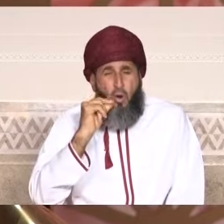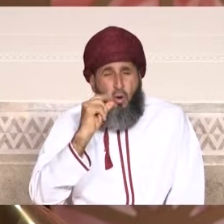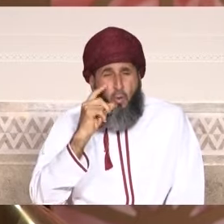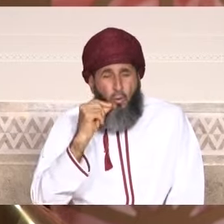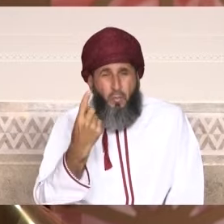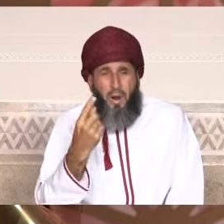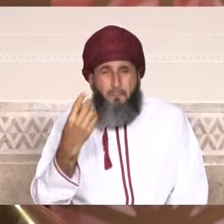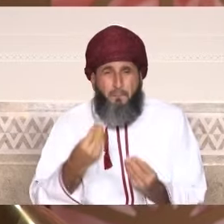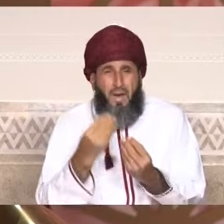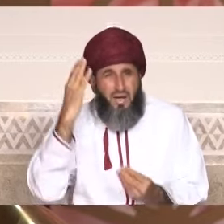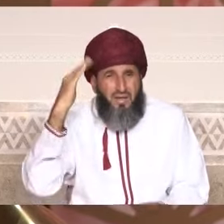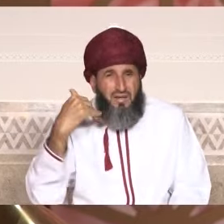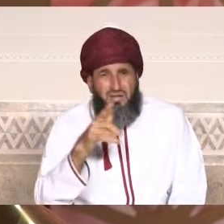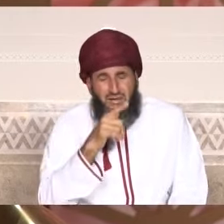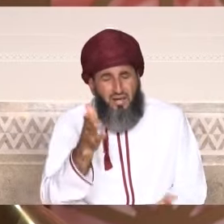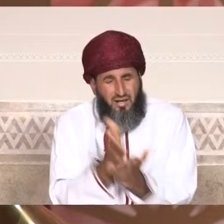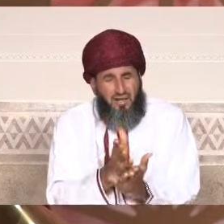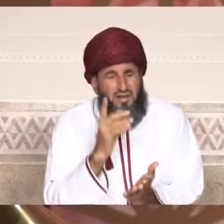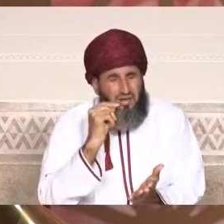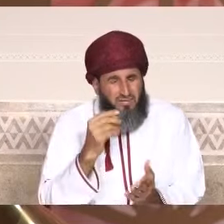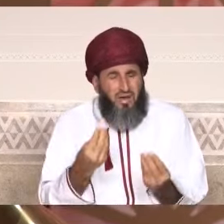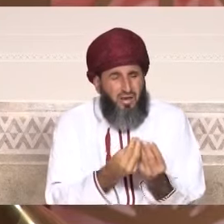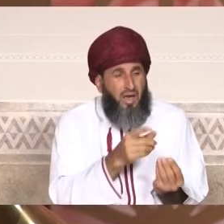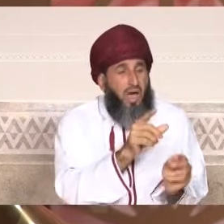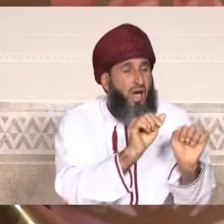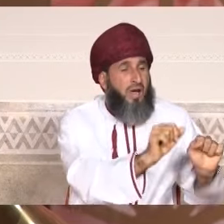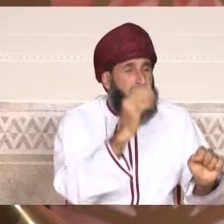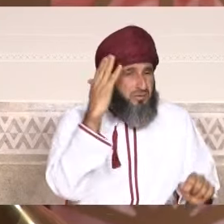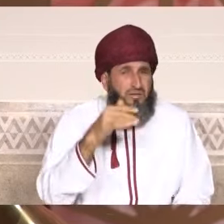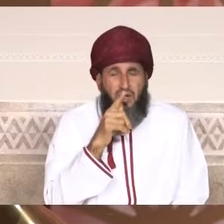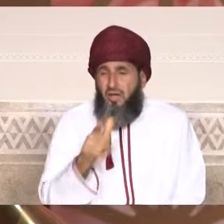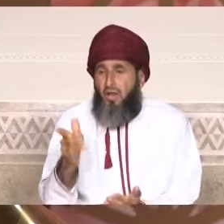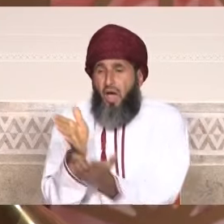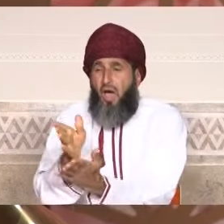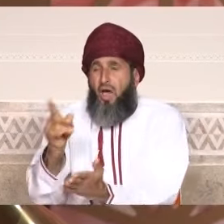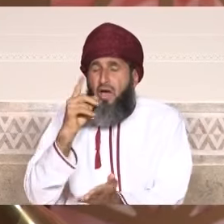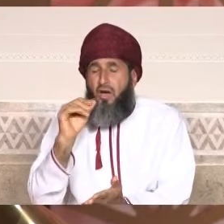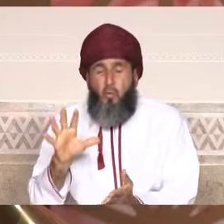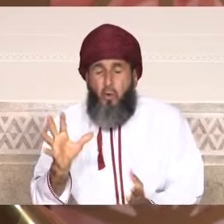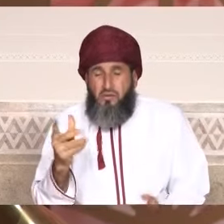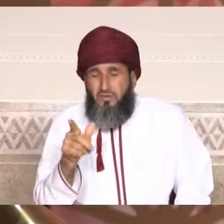والنساء، ذكرها في حق الرجال وذكرها في حق النساء. قال في حق الرجال